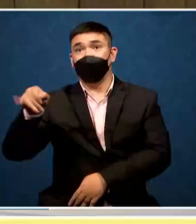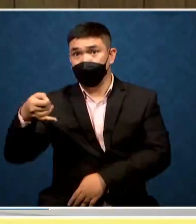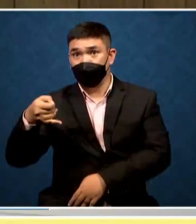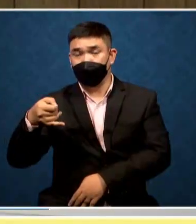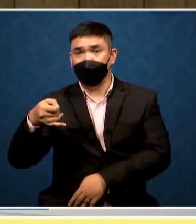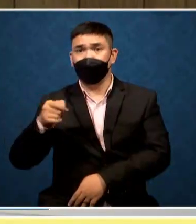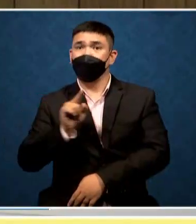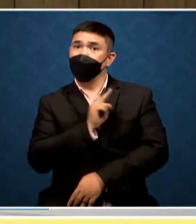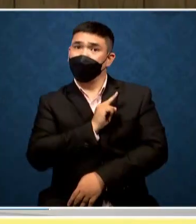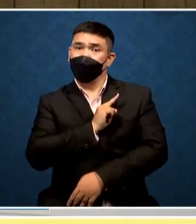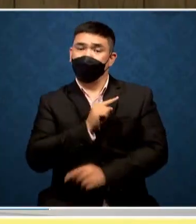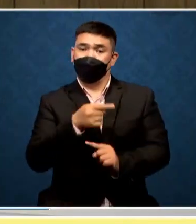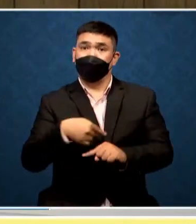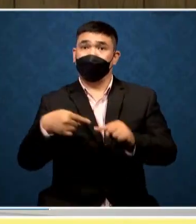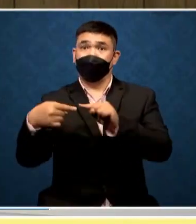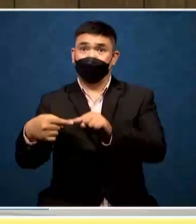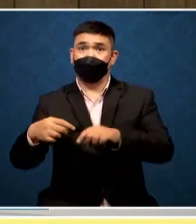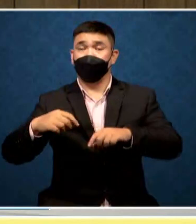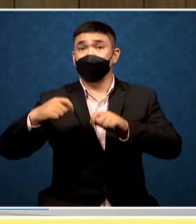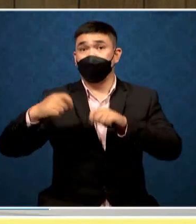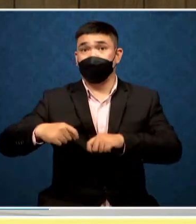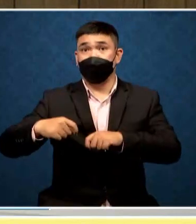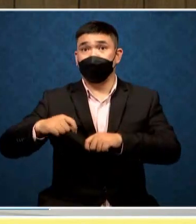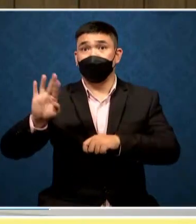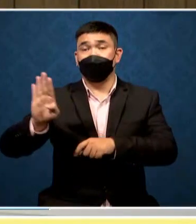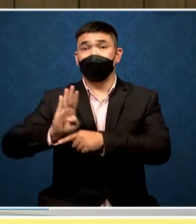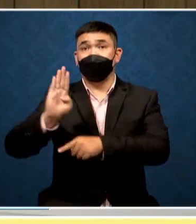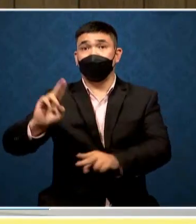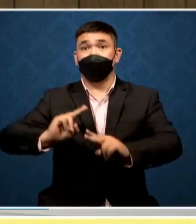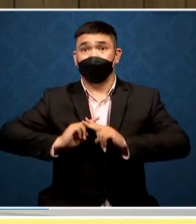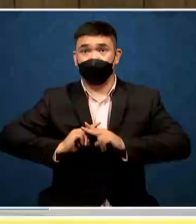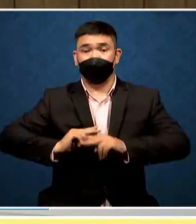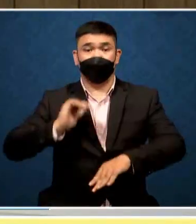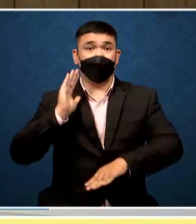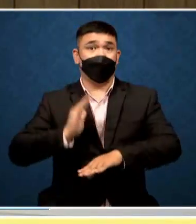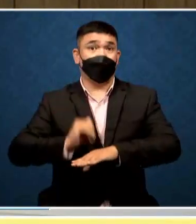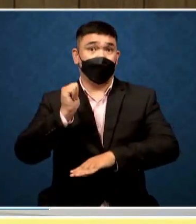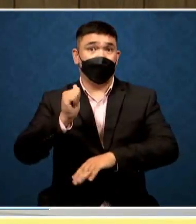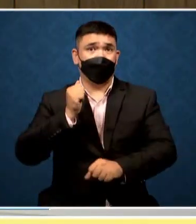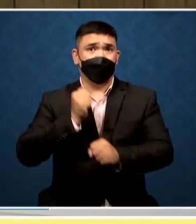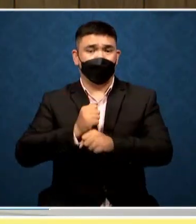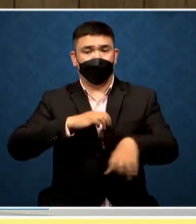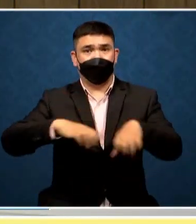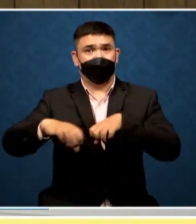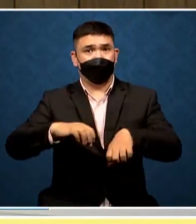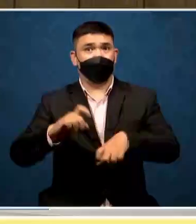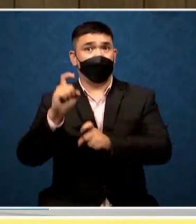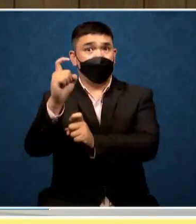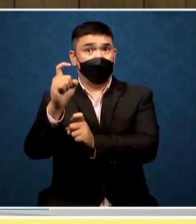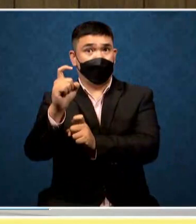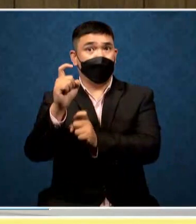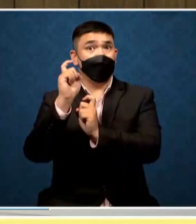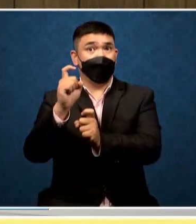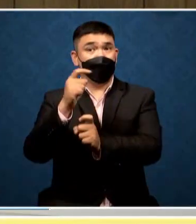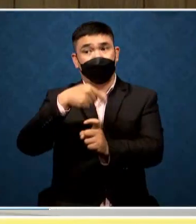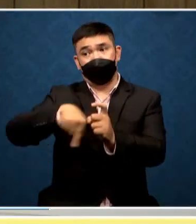ผู้ในการทำสัญญาจ้างบริษัทเอกชนที่มีความสามารถในการจัดการขยะอันตรายเนี่ยเอาขยะอันตราย